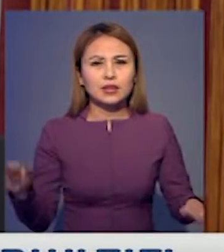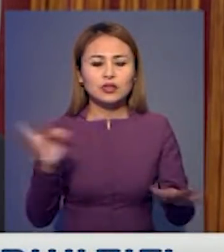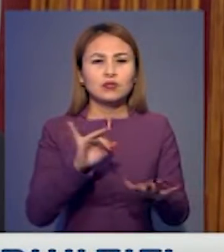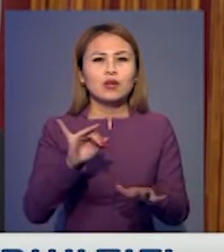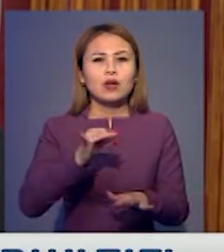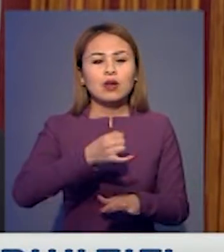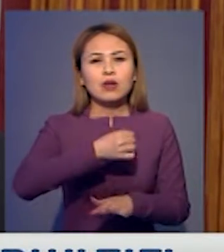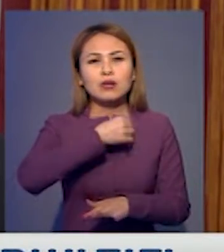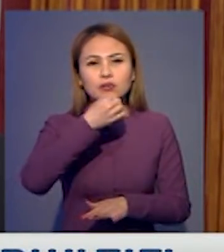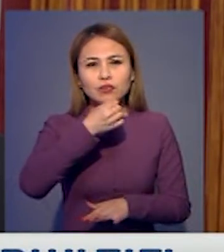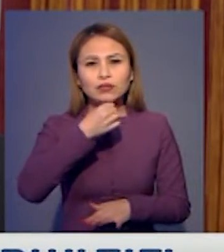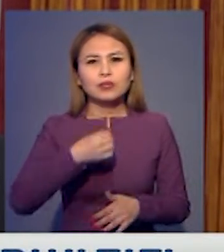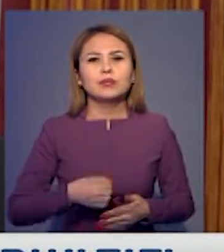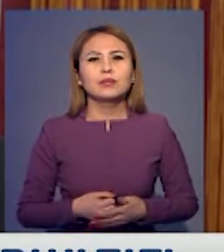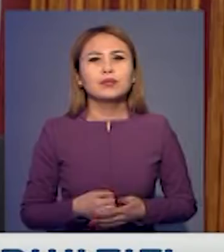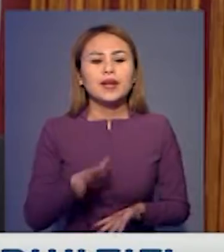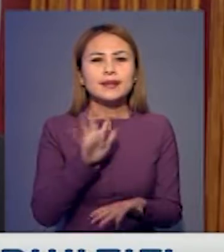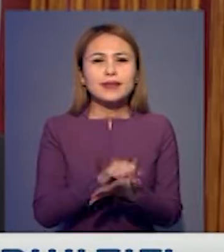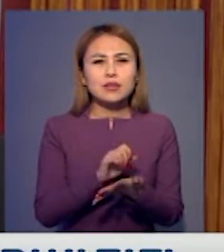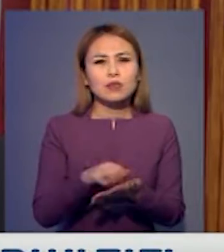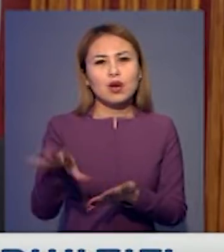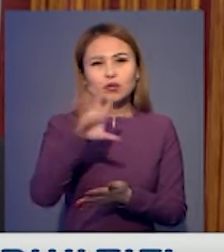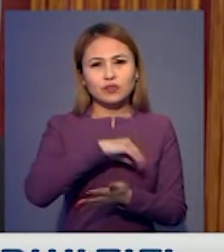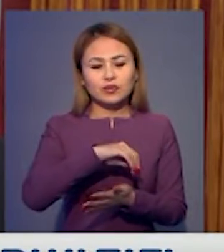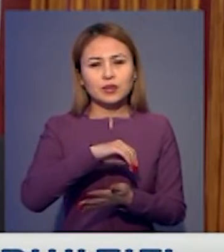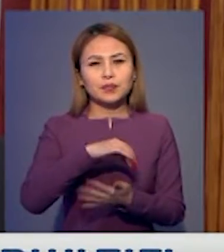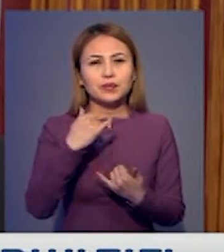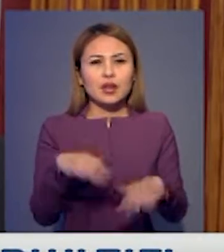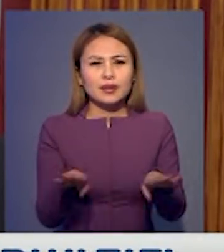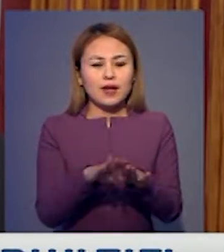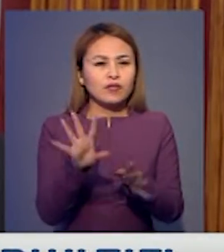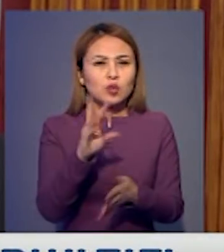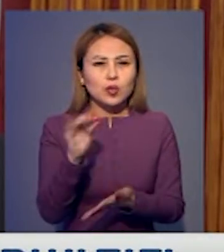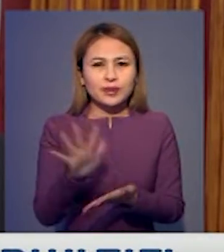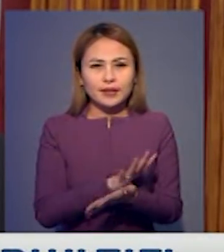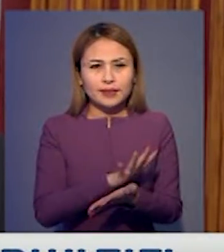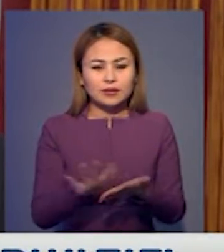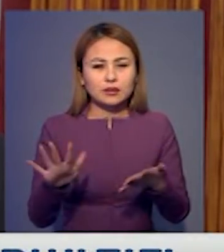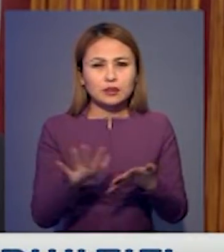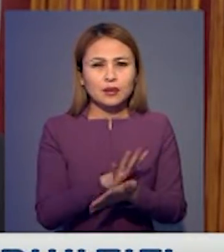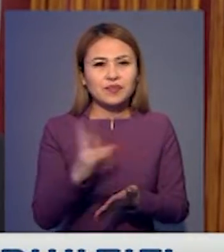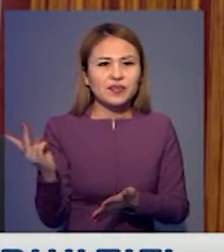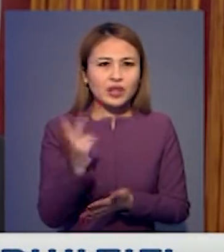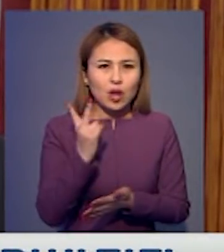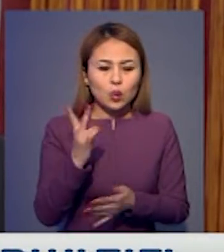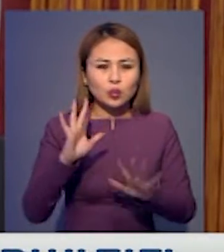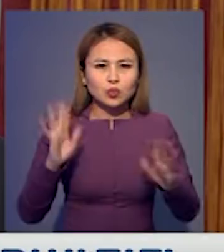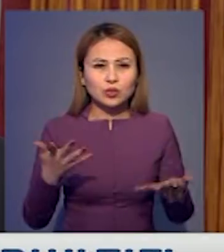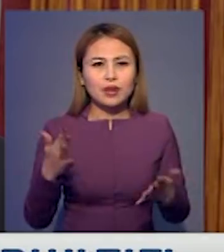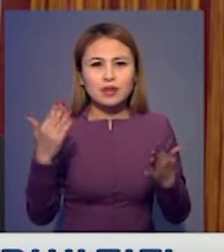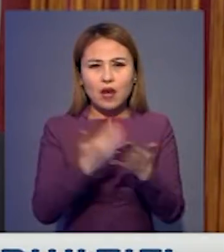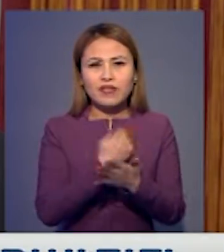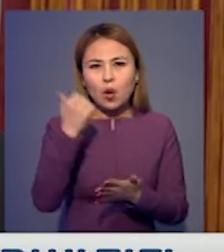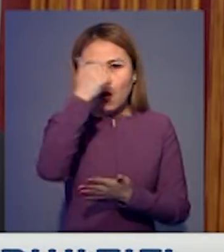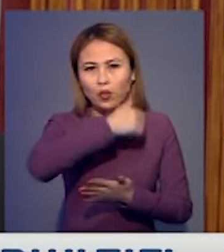кешкісін барып, заниматься ететін жерлері болып тұр қазір. Оның бәрі тегін. Енді келесі, екіншісі жағдайымыз ол жаңа жылдың